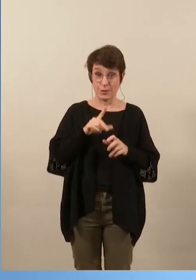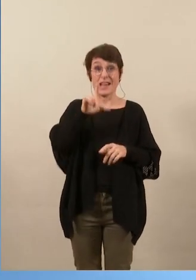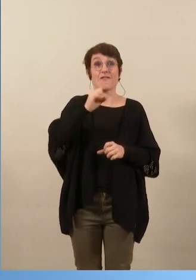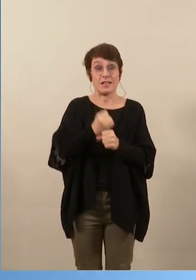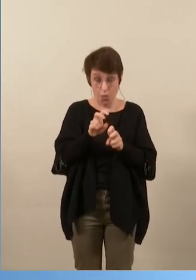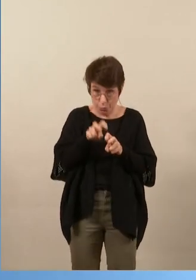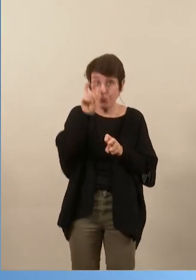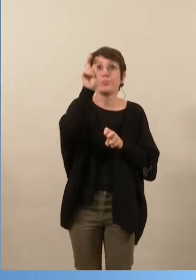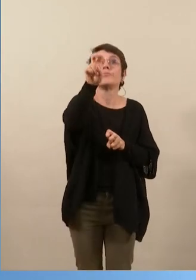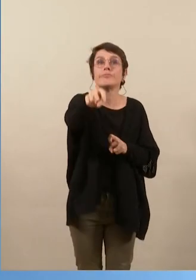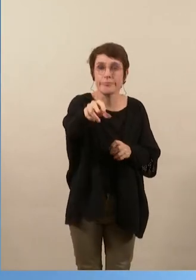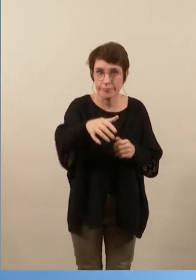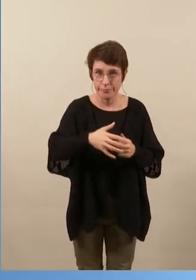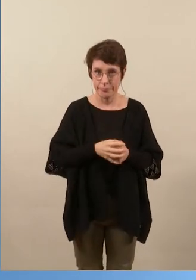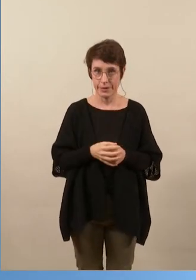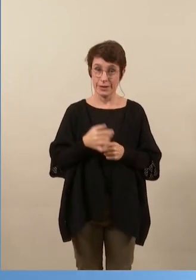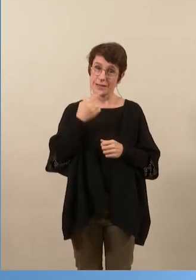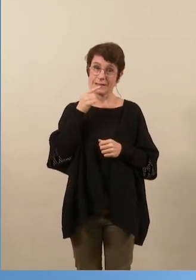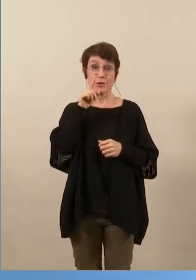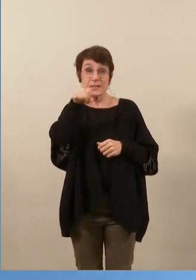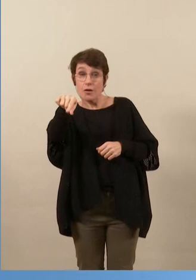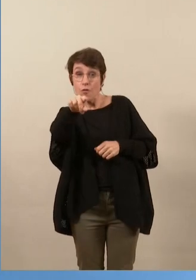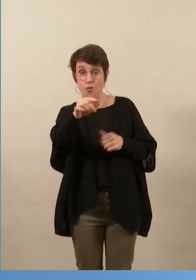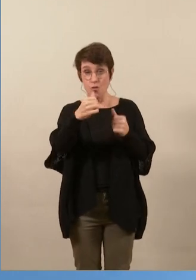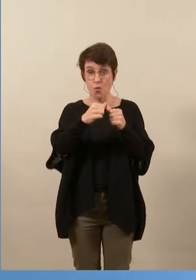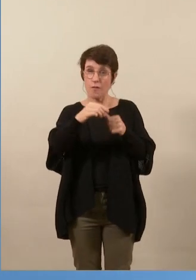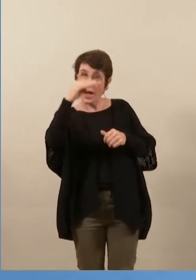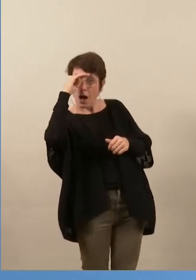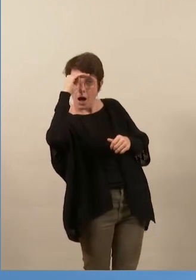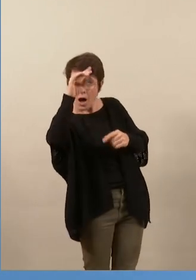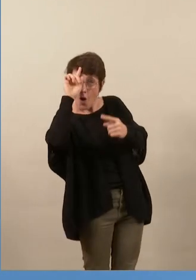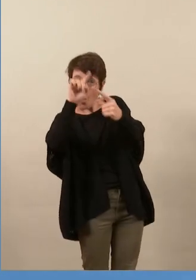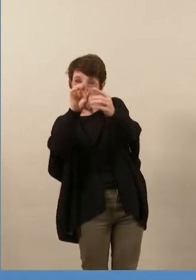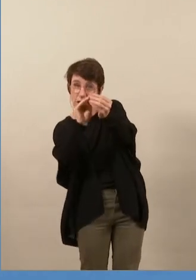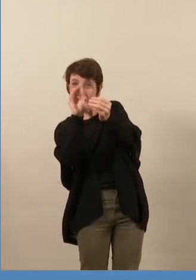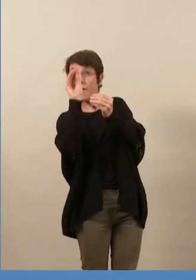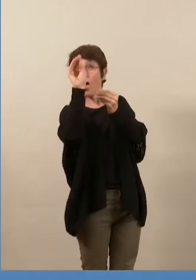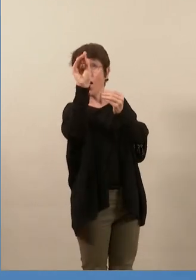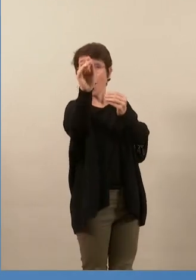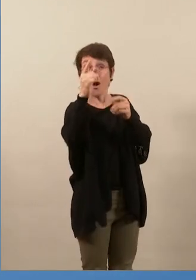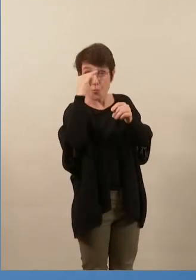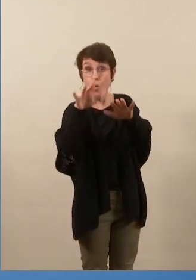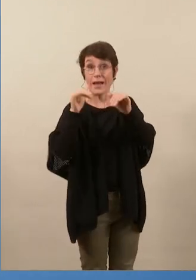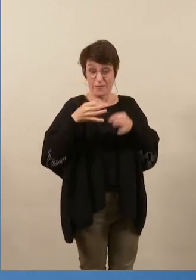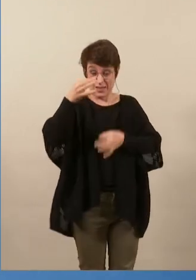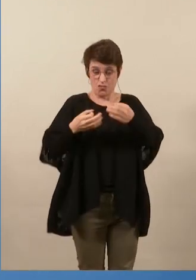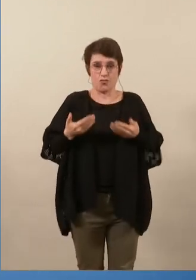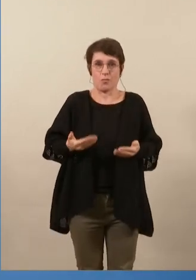ans à chaque fois vous repoussez un peu plus loin l'horizon pour éviter d'être jugé sur votre bilan